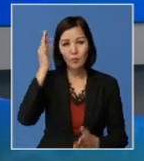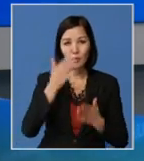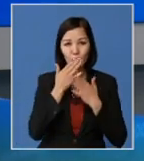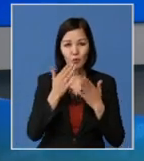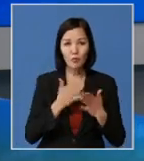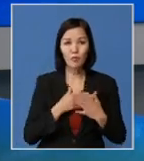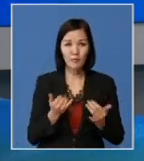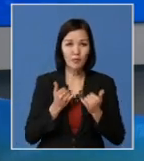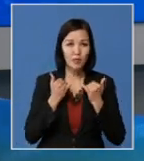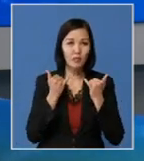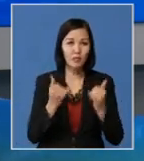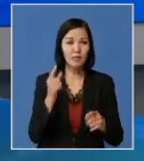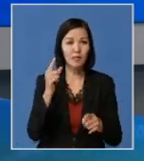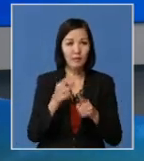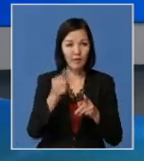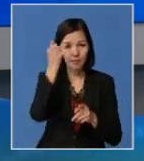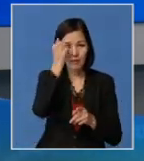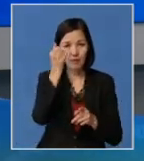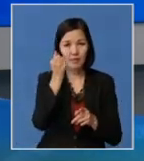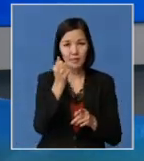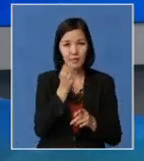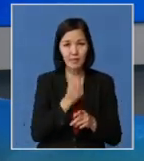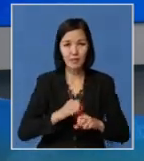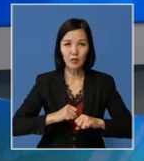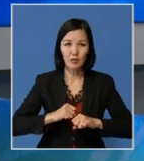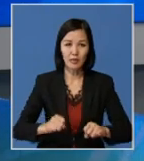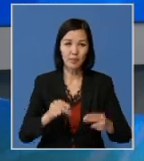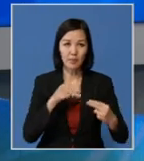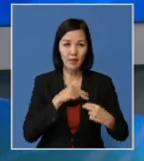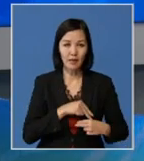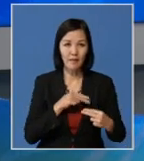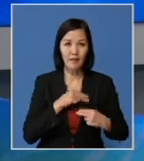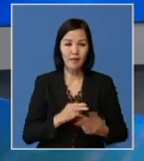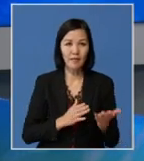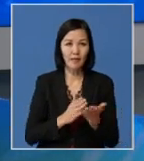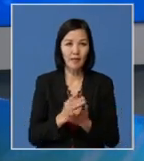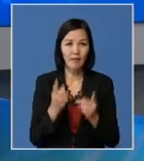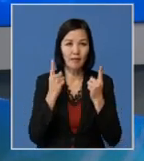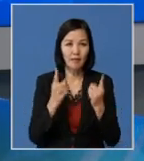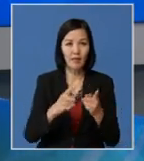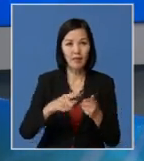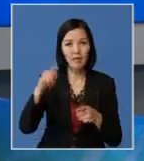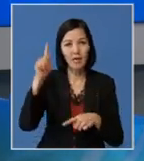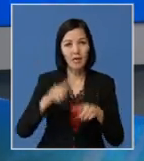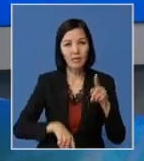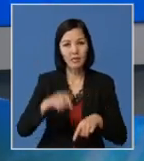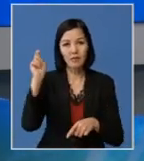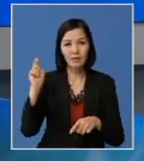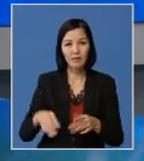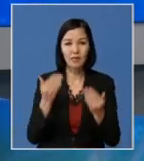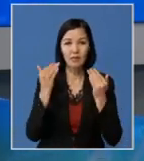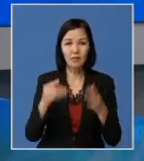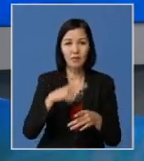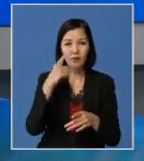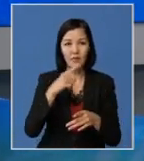Помним, любим, чтим. Слова благодарности за самоотверженный труд и проявленный подвиг ветеранам Великой Отечественной войны сегодня выразил